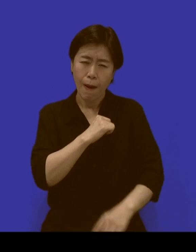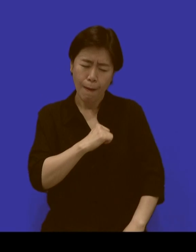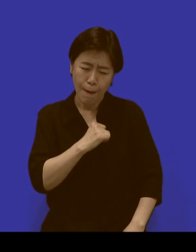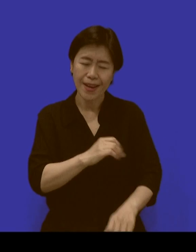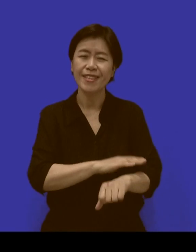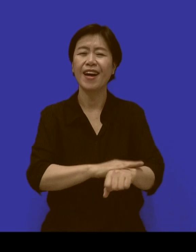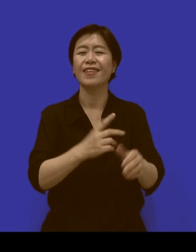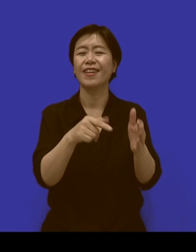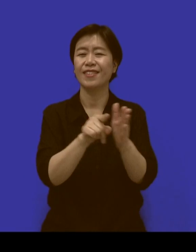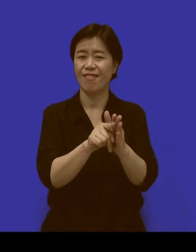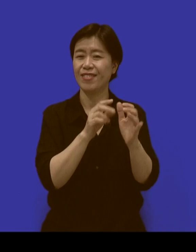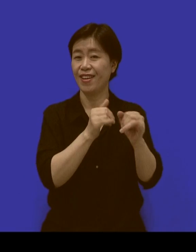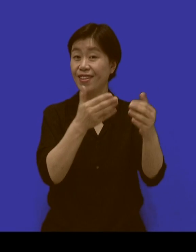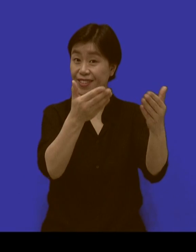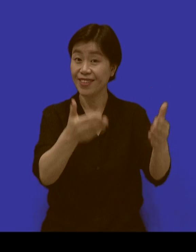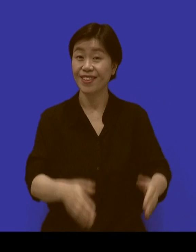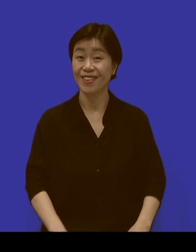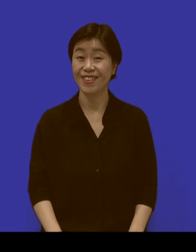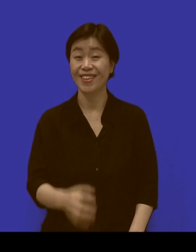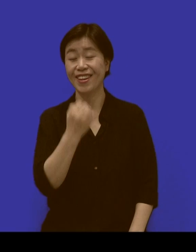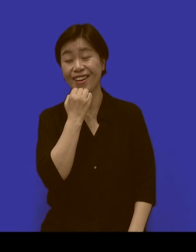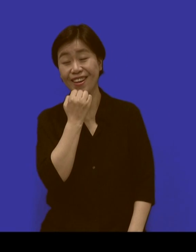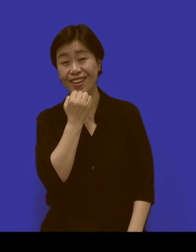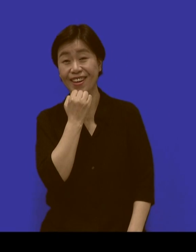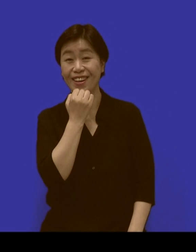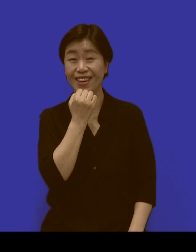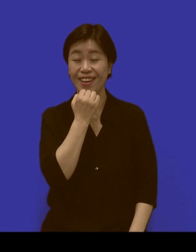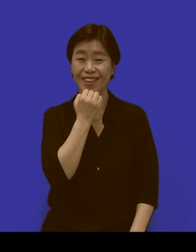special. You should have